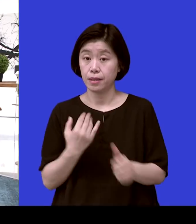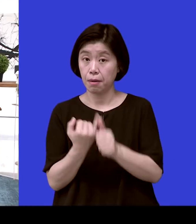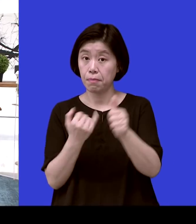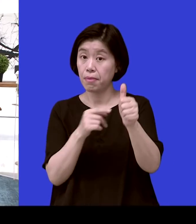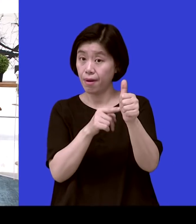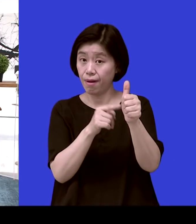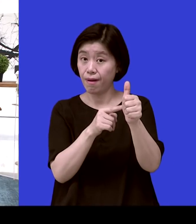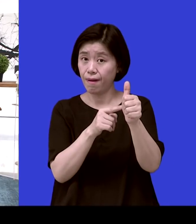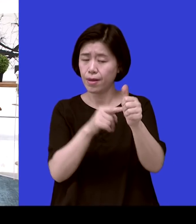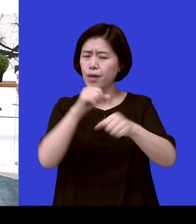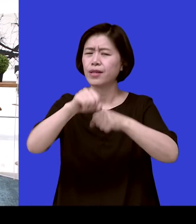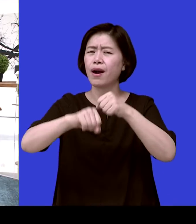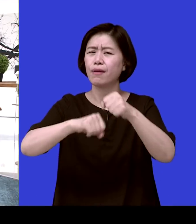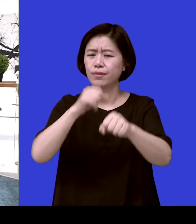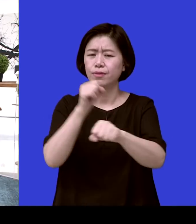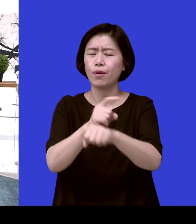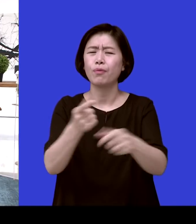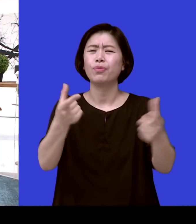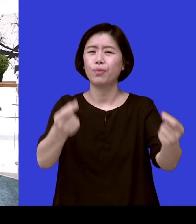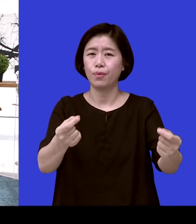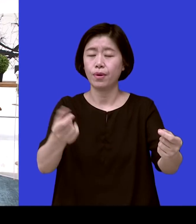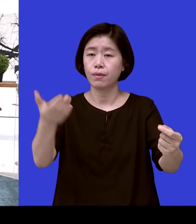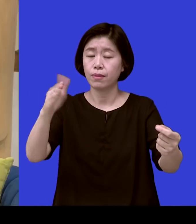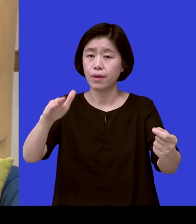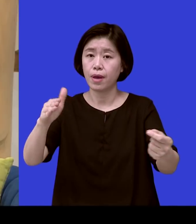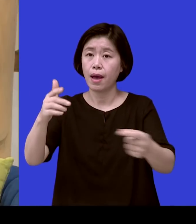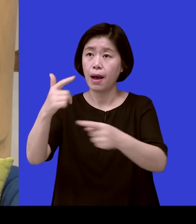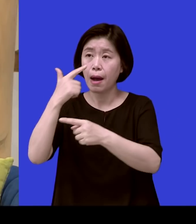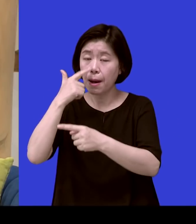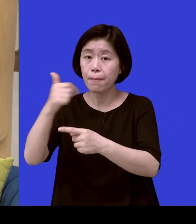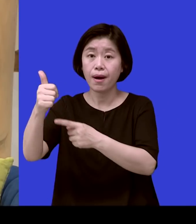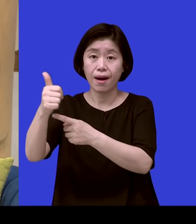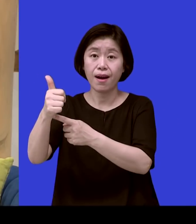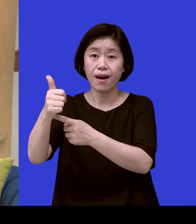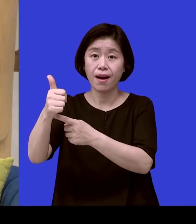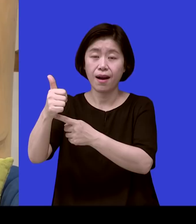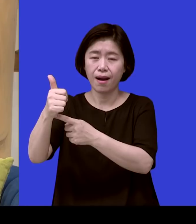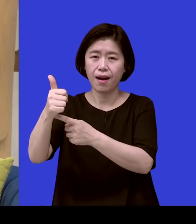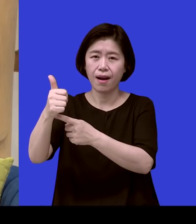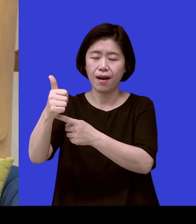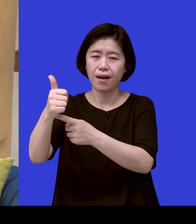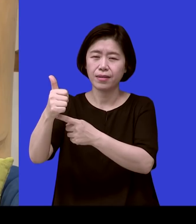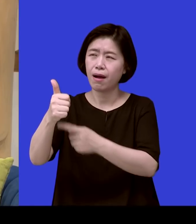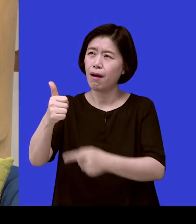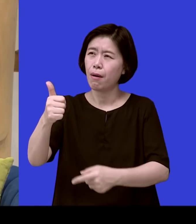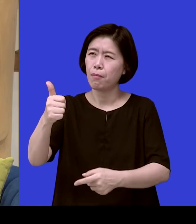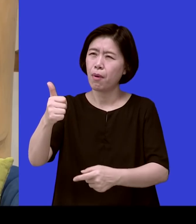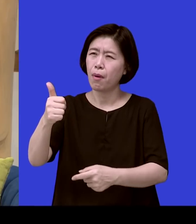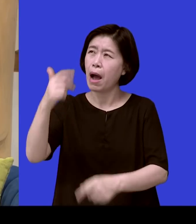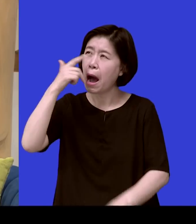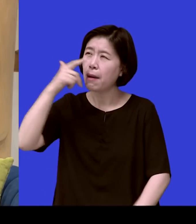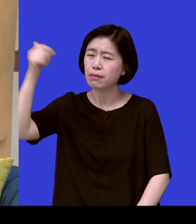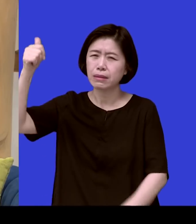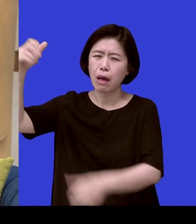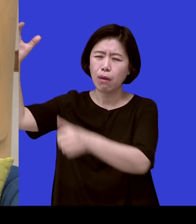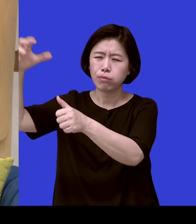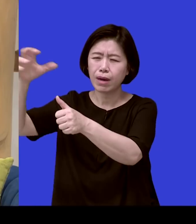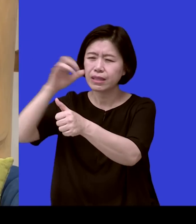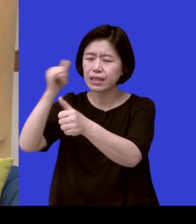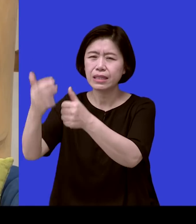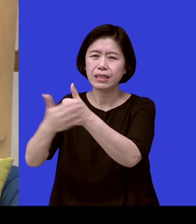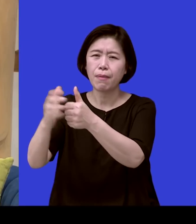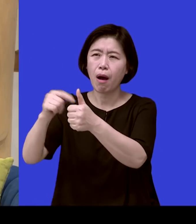많이 못했구나. 못하고 그렇죠. 자랐다면 네네. 저희 딸은 자기 아빠가 무섭지가 않다 보니 네네. 욕구가